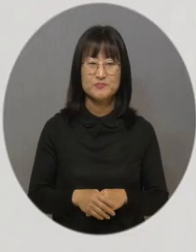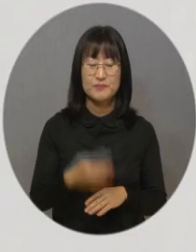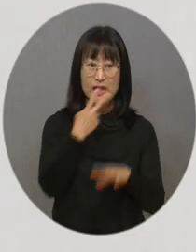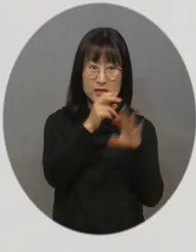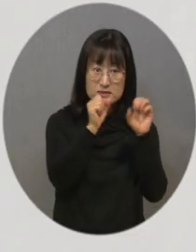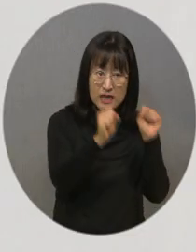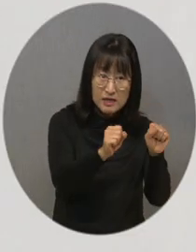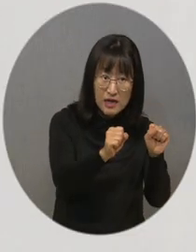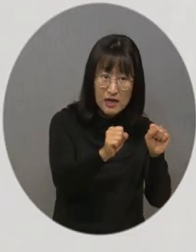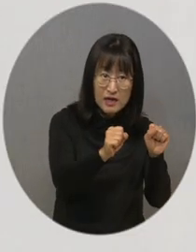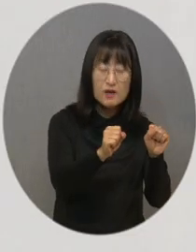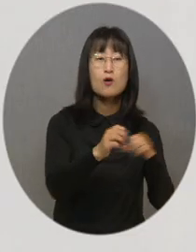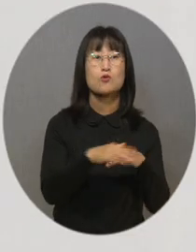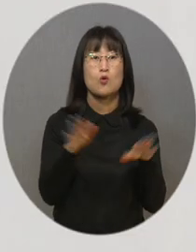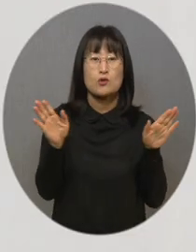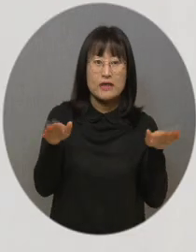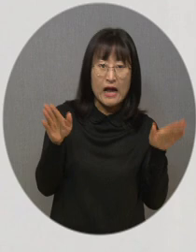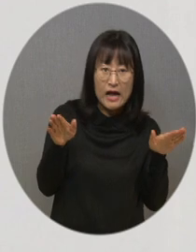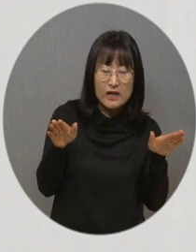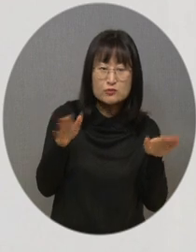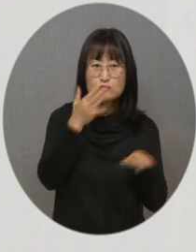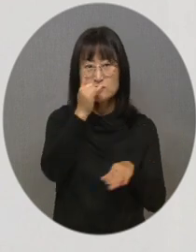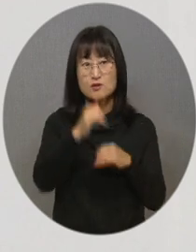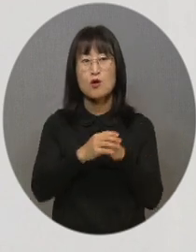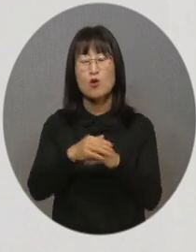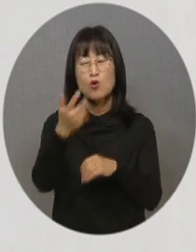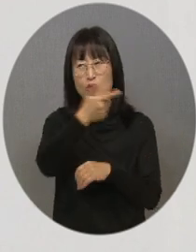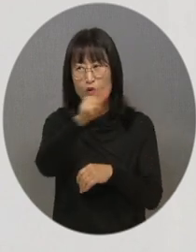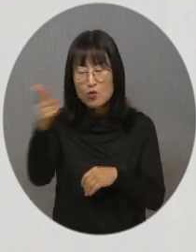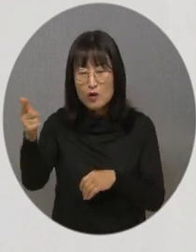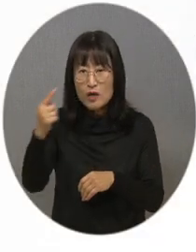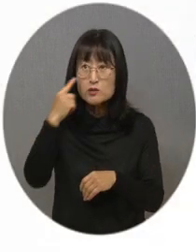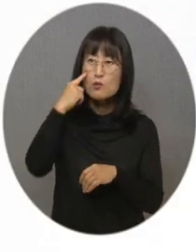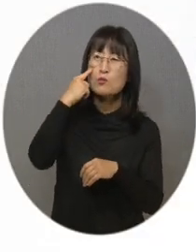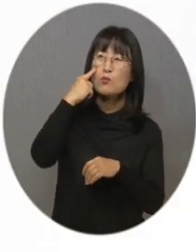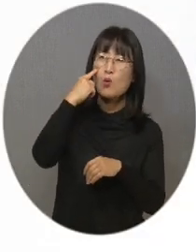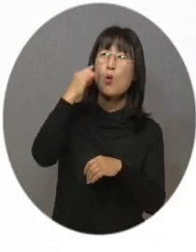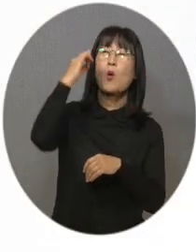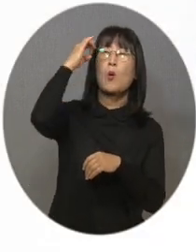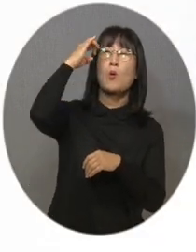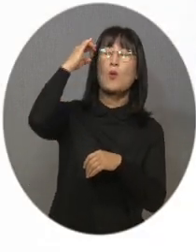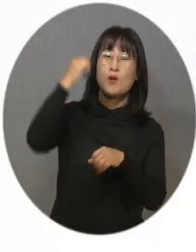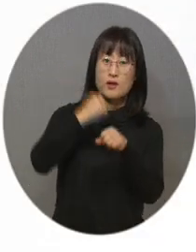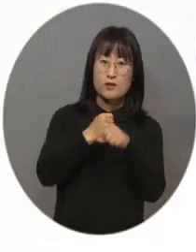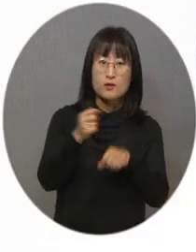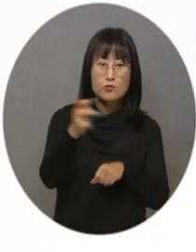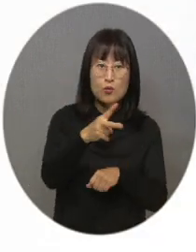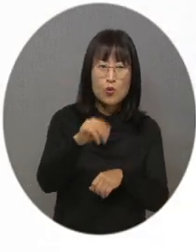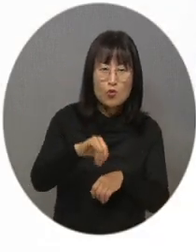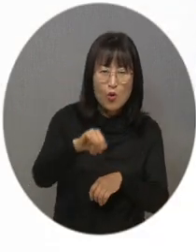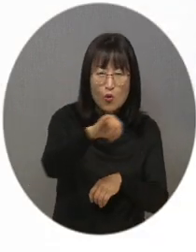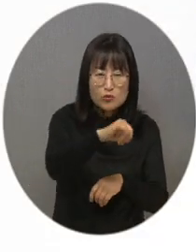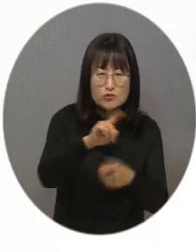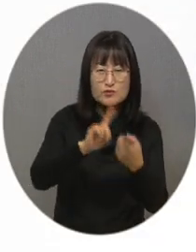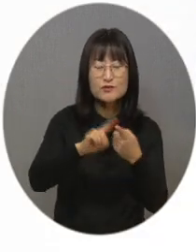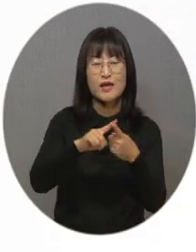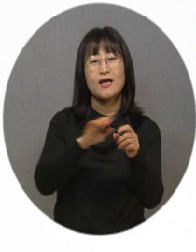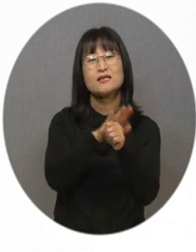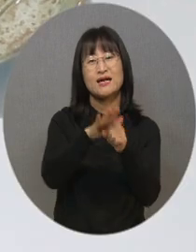살아있는 생명체와 날 수 있는 생명체에서 영감을 받으며 특히 곤충에 대한 애정을